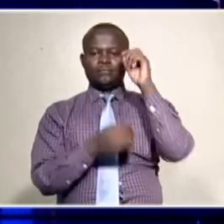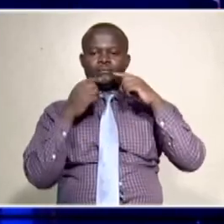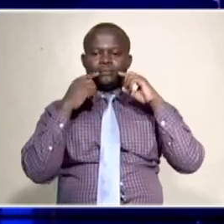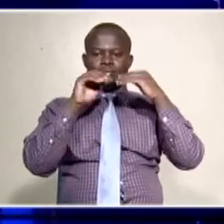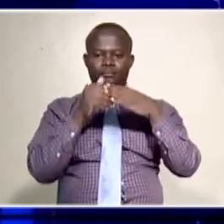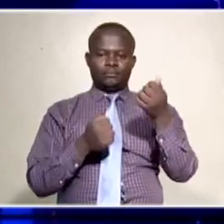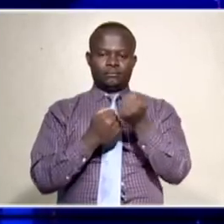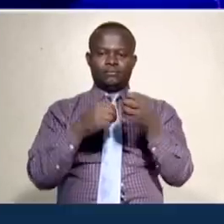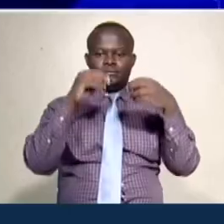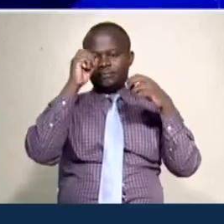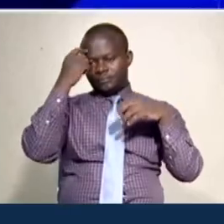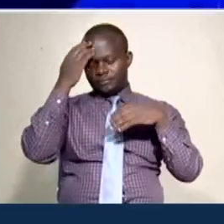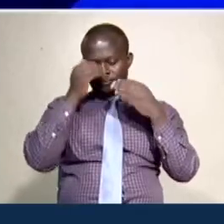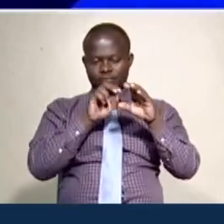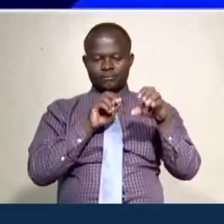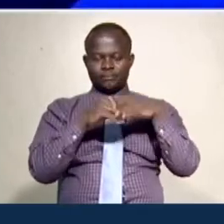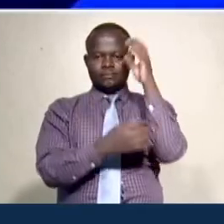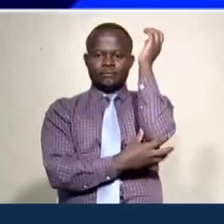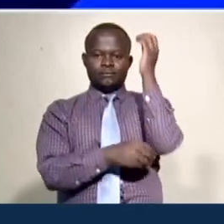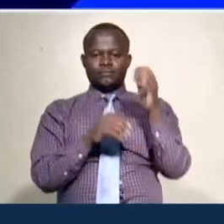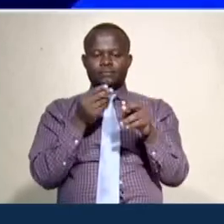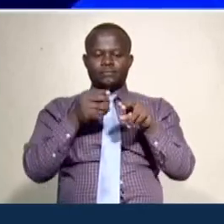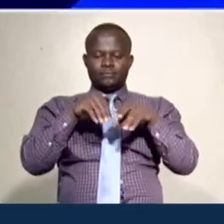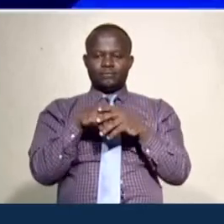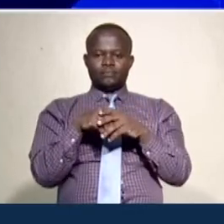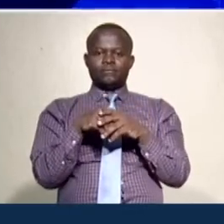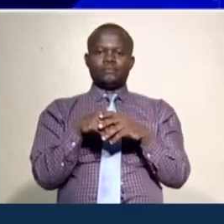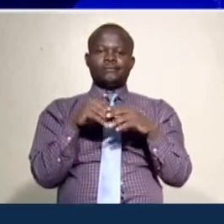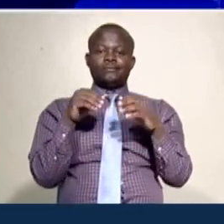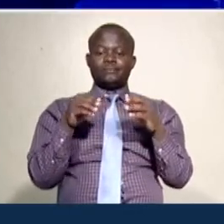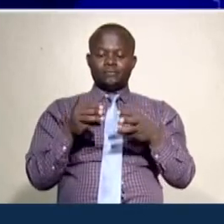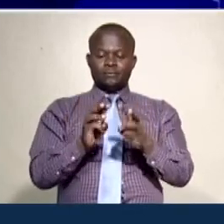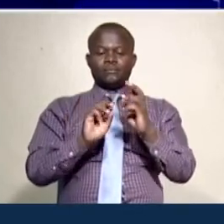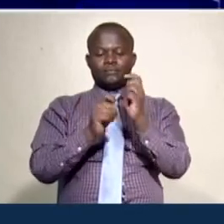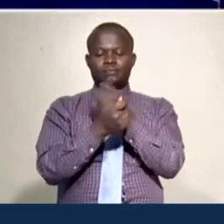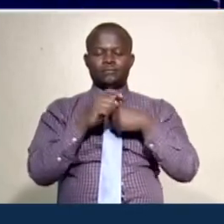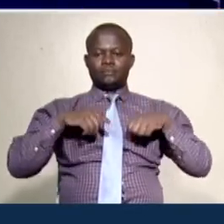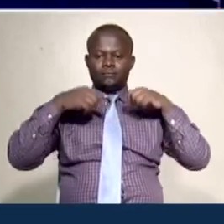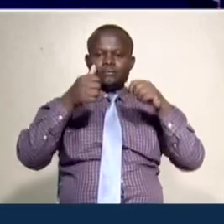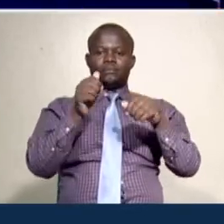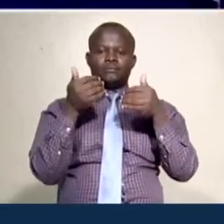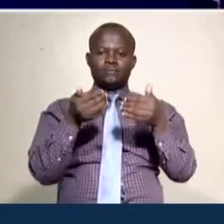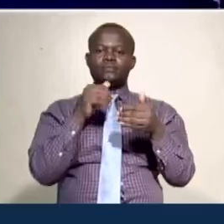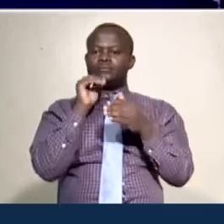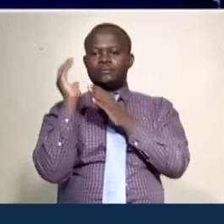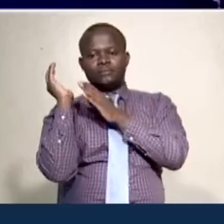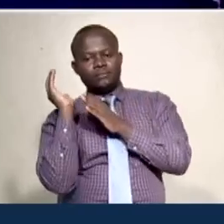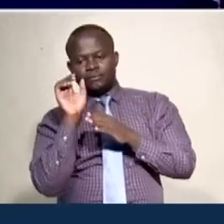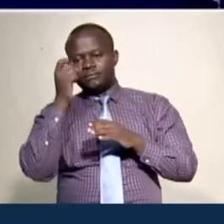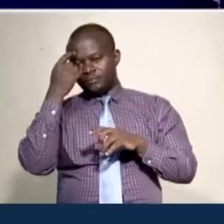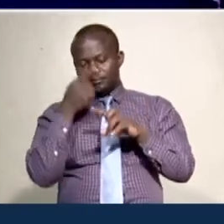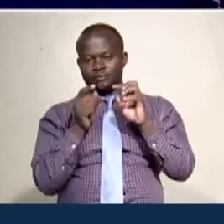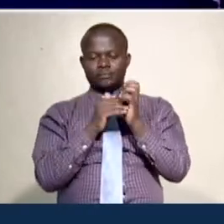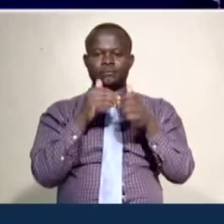ko inkunga bahawe na leta ngo bikure mu bukene yababereye imbarutso yo guhindura imibereho yabo, kuri ubu bakaba batakira umutwaro kuri leta